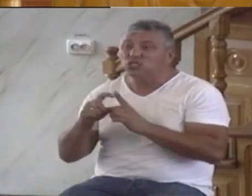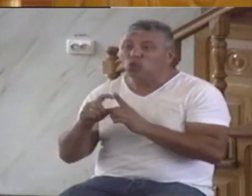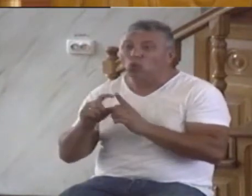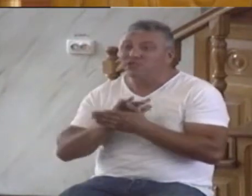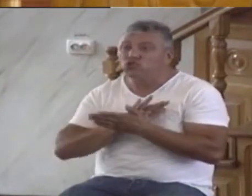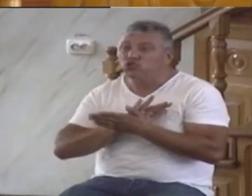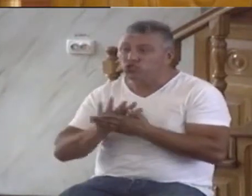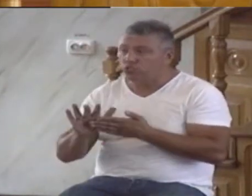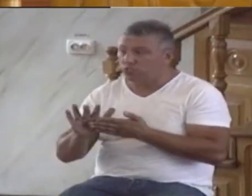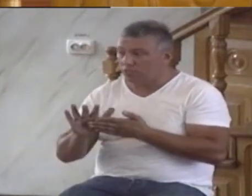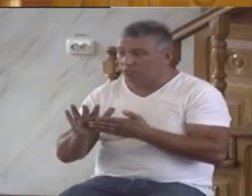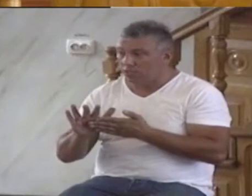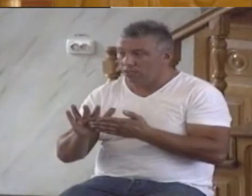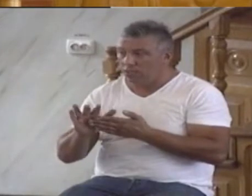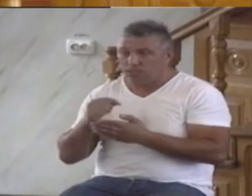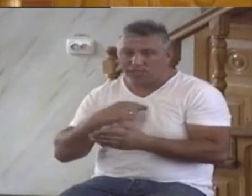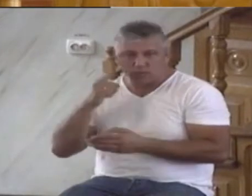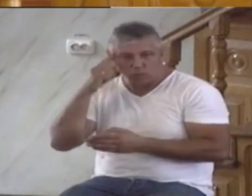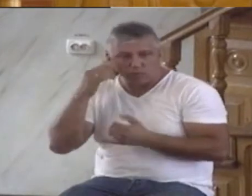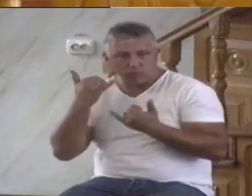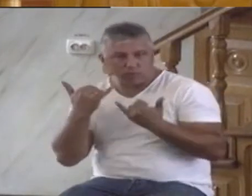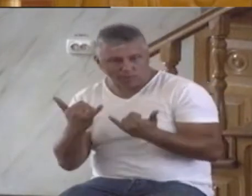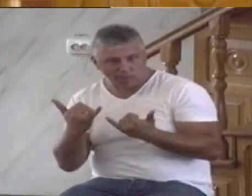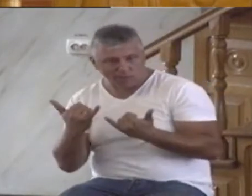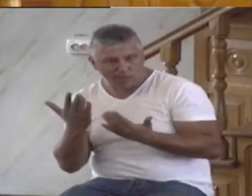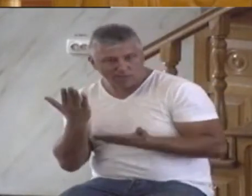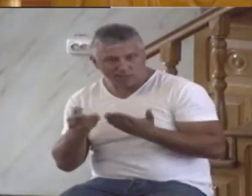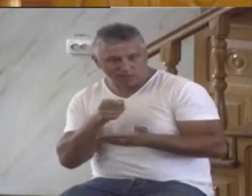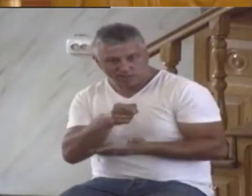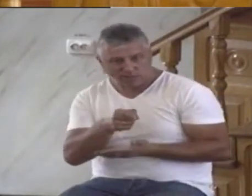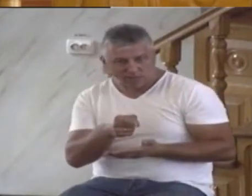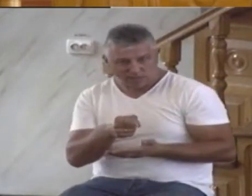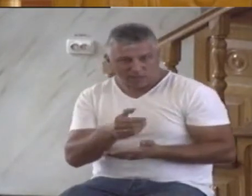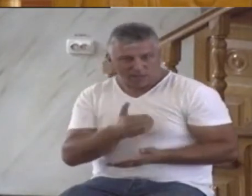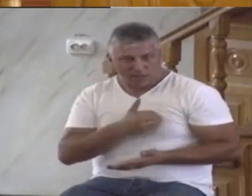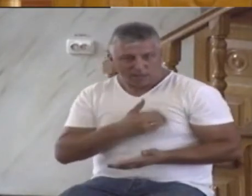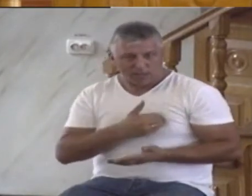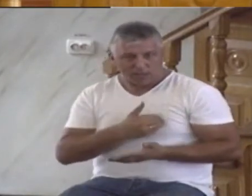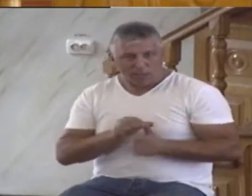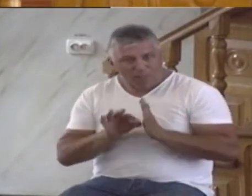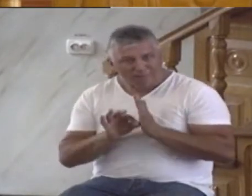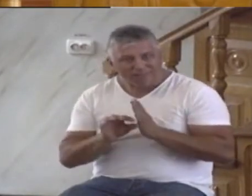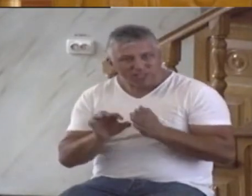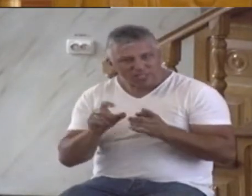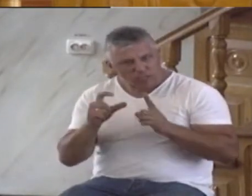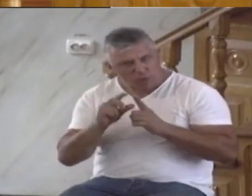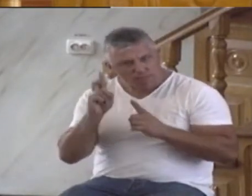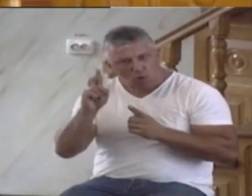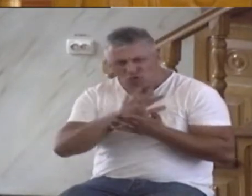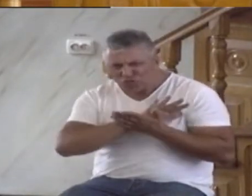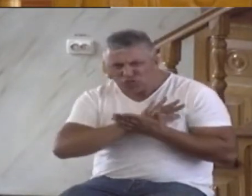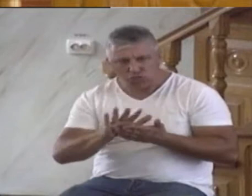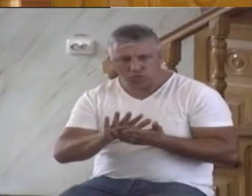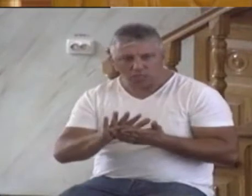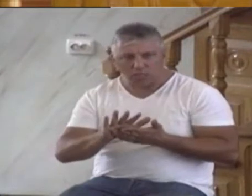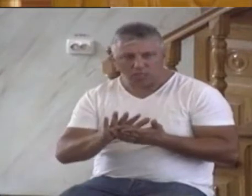с подобным отношением и к себе самому, и к слову, которое он